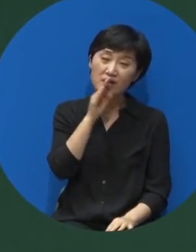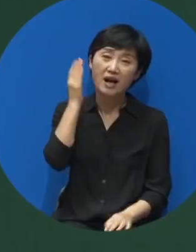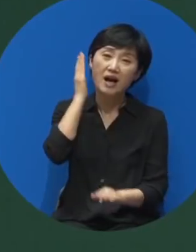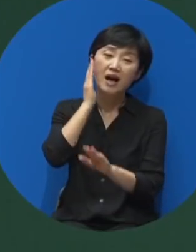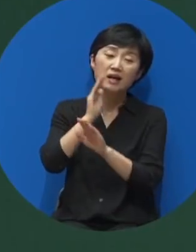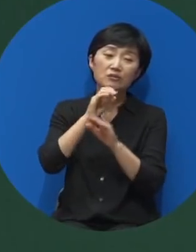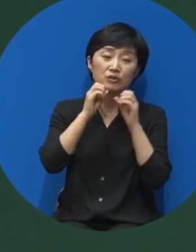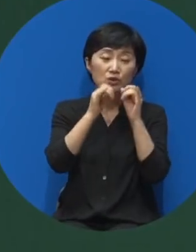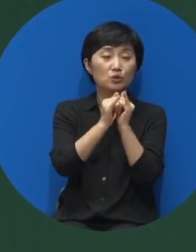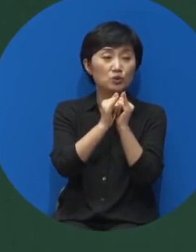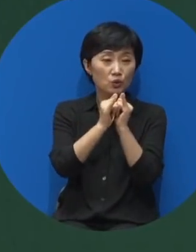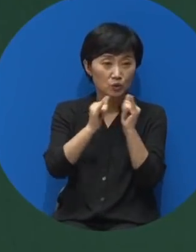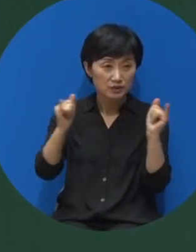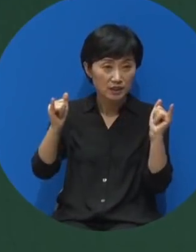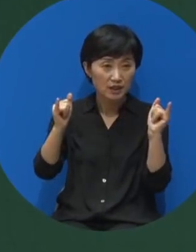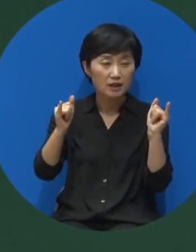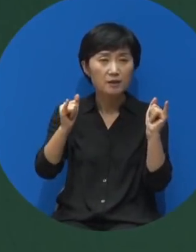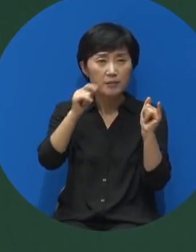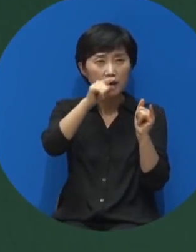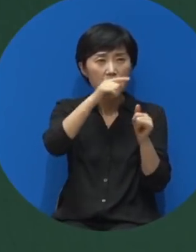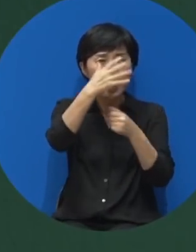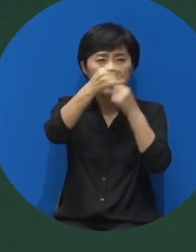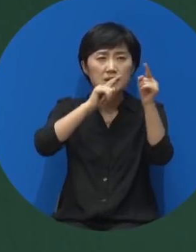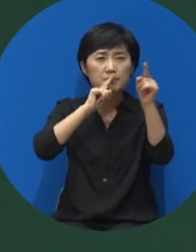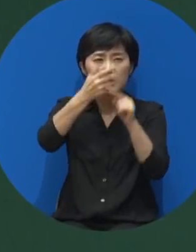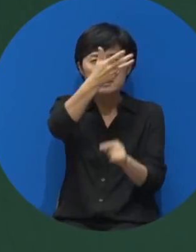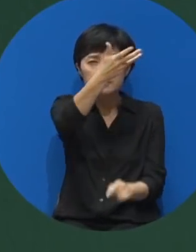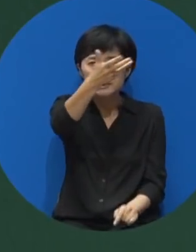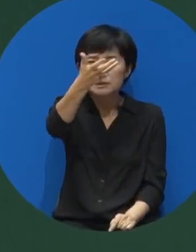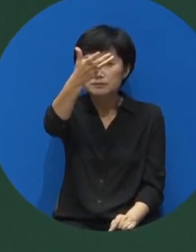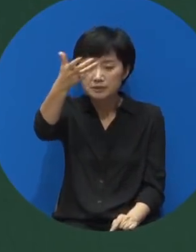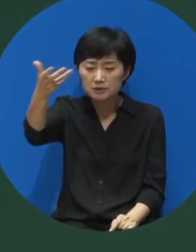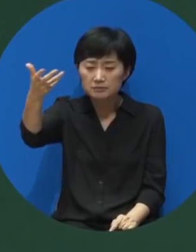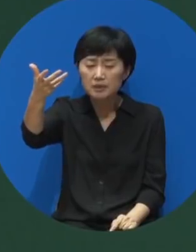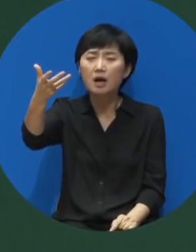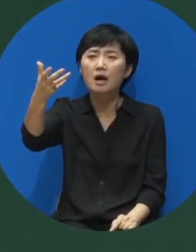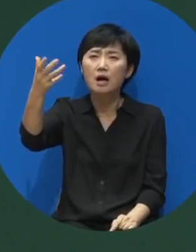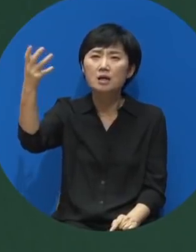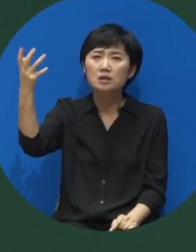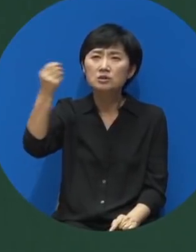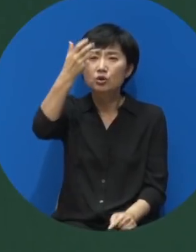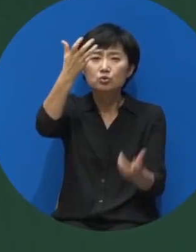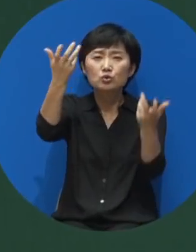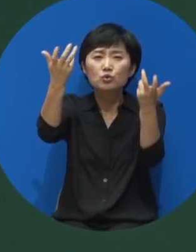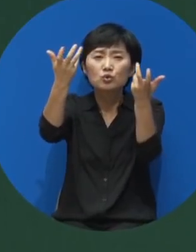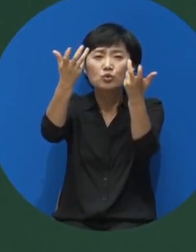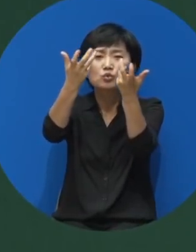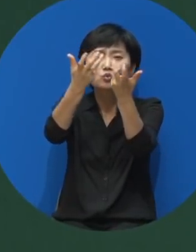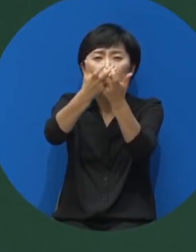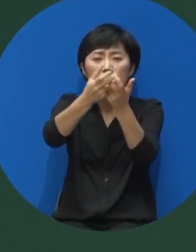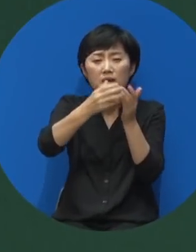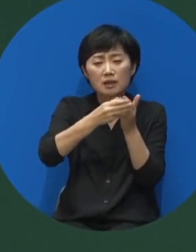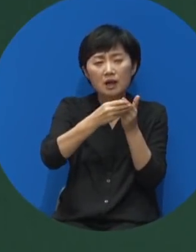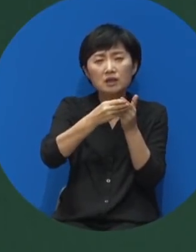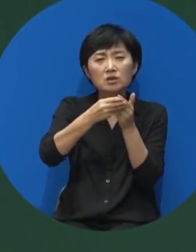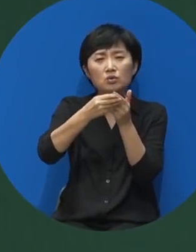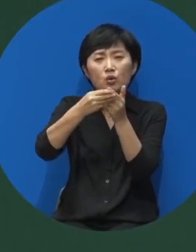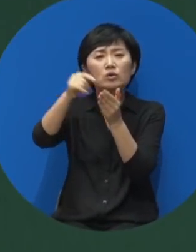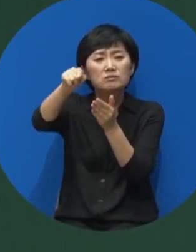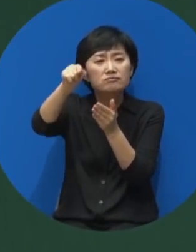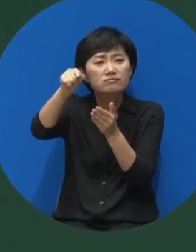하나님의 영, 하나님의 감동된 그 능력 안에 있는 겁니다.